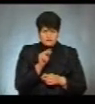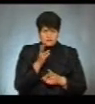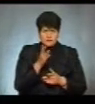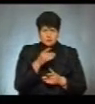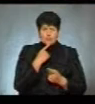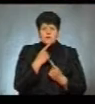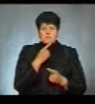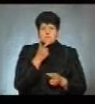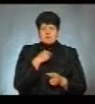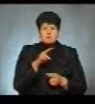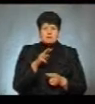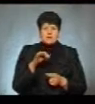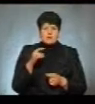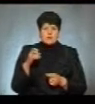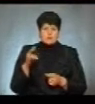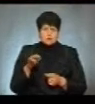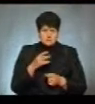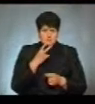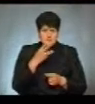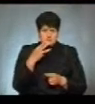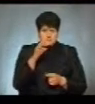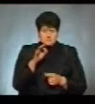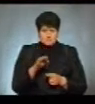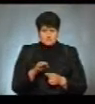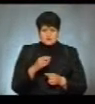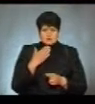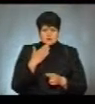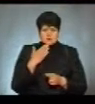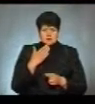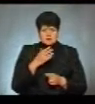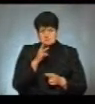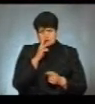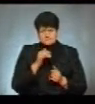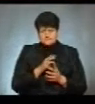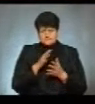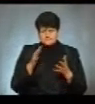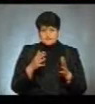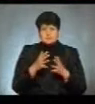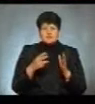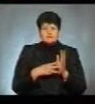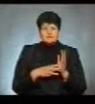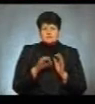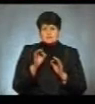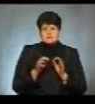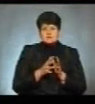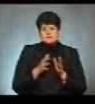посилався пан Михайло Дереворіс, що так майже на 30% зросла мінімальна заробітна плата, більше, ніж на